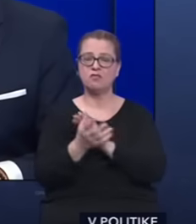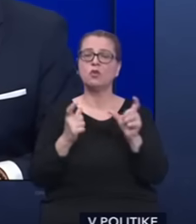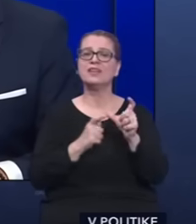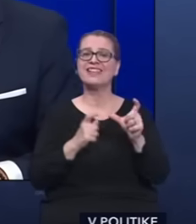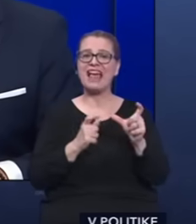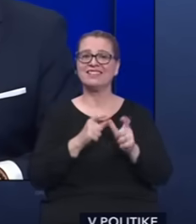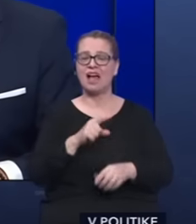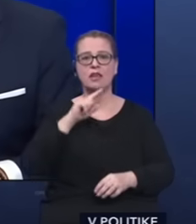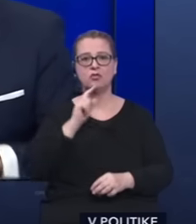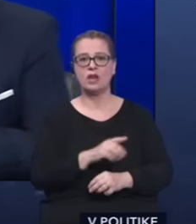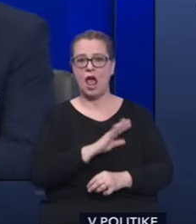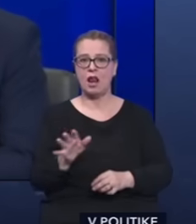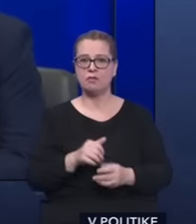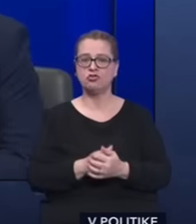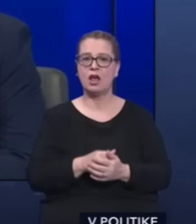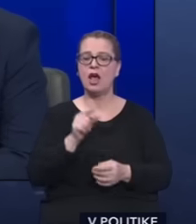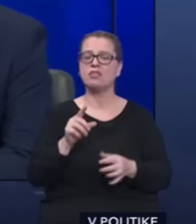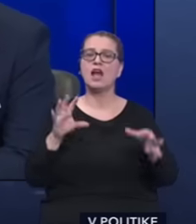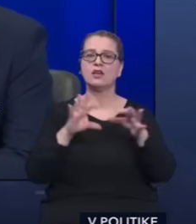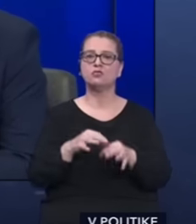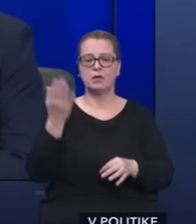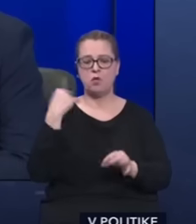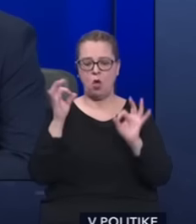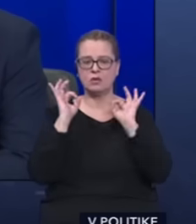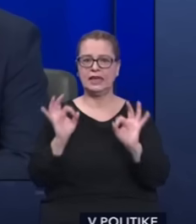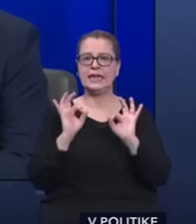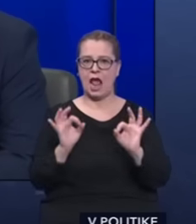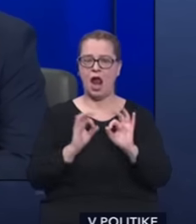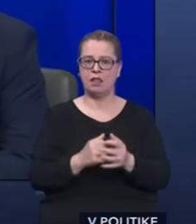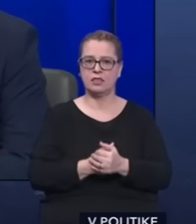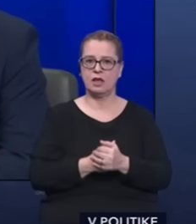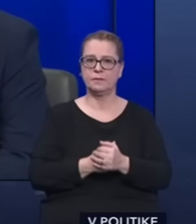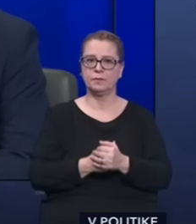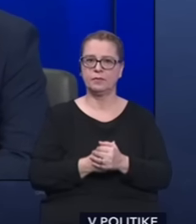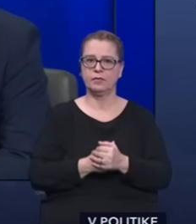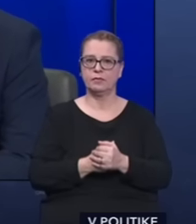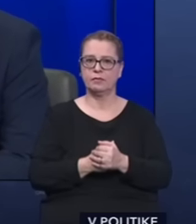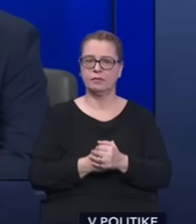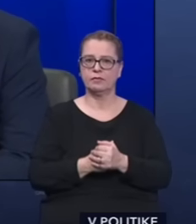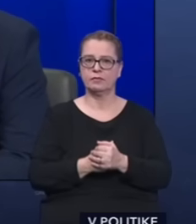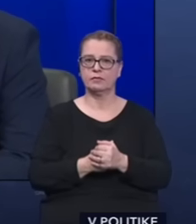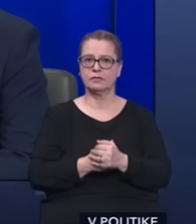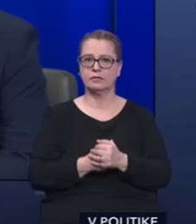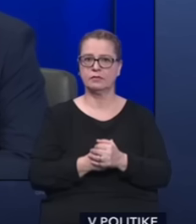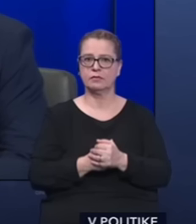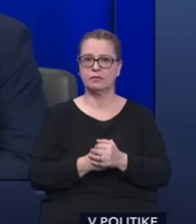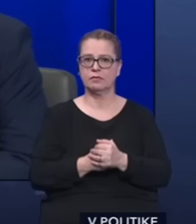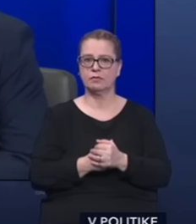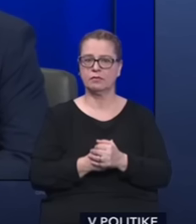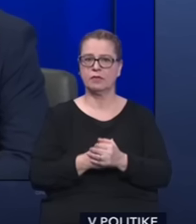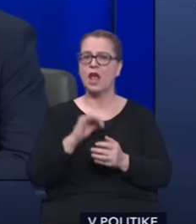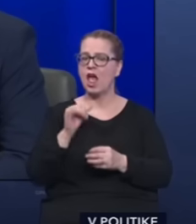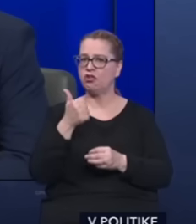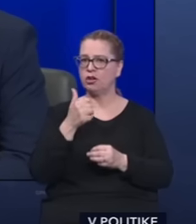je to najlepšie a takéto spojenie by bolo úplne ideálne, aby sme boli vo vláde. Ja som vždy s vami korektný a ku každému.